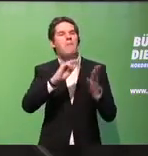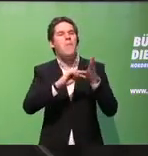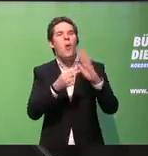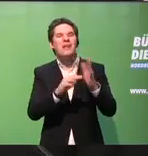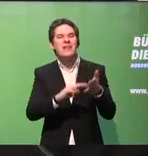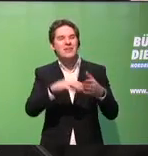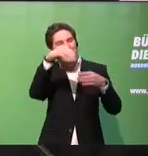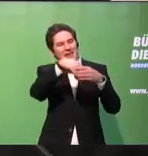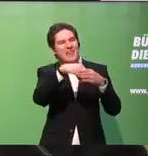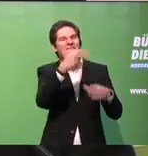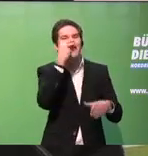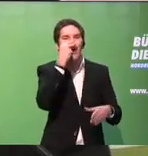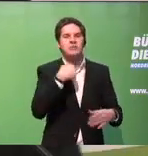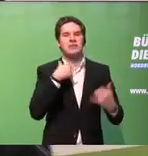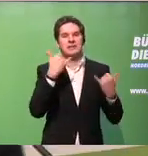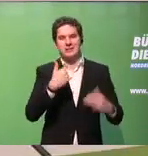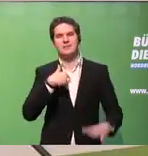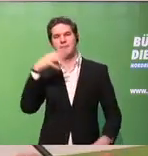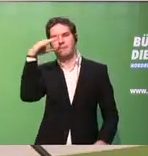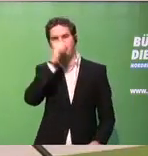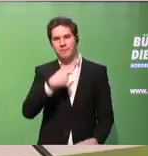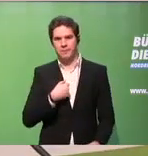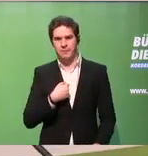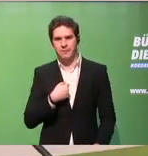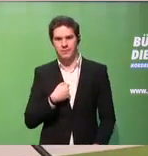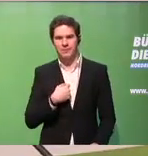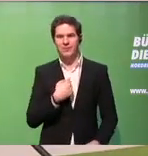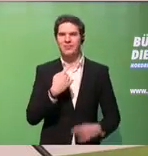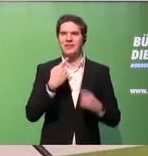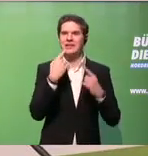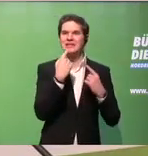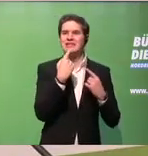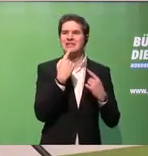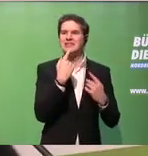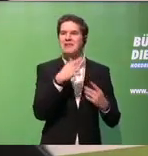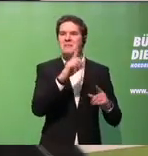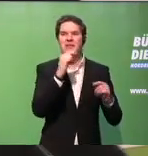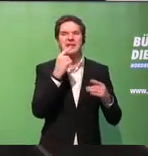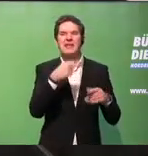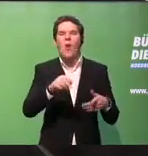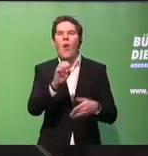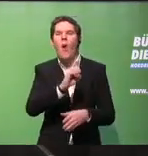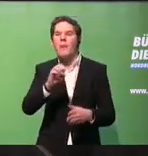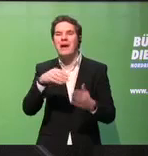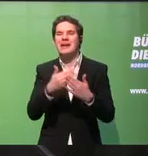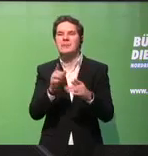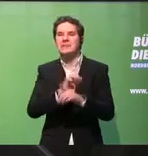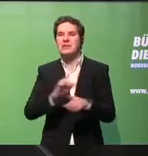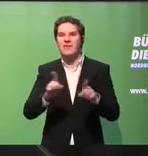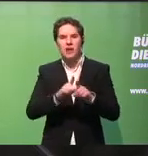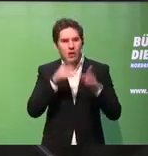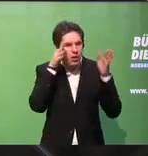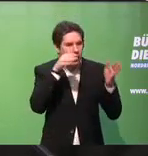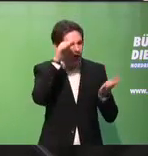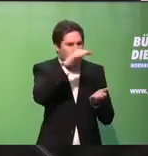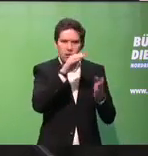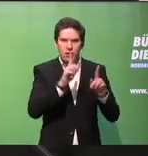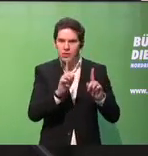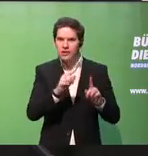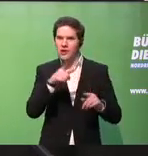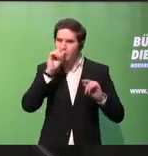funktioniert, dass man damit so Lagerdenken und so etwas überhaupt nicht weiterkommt, dass man manchmal Bündnisse